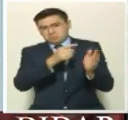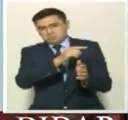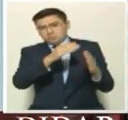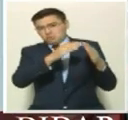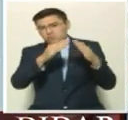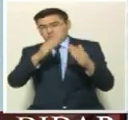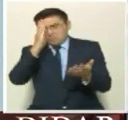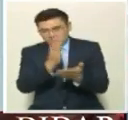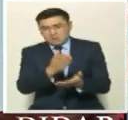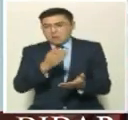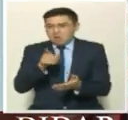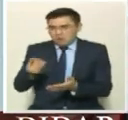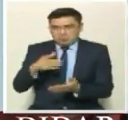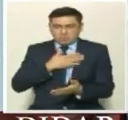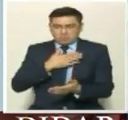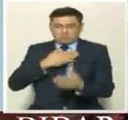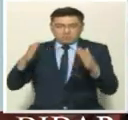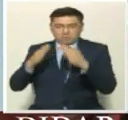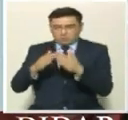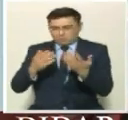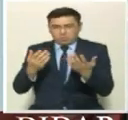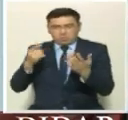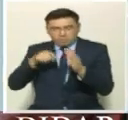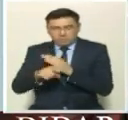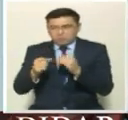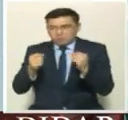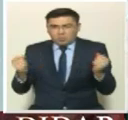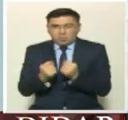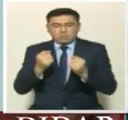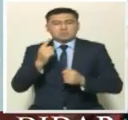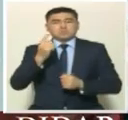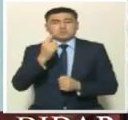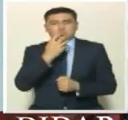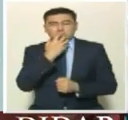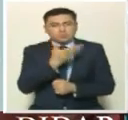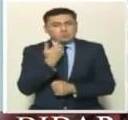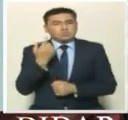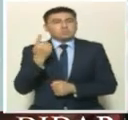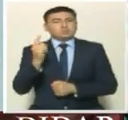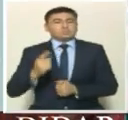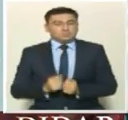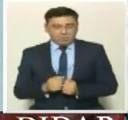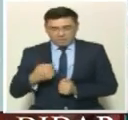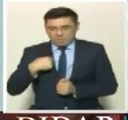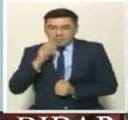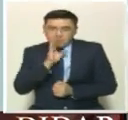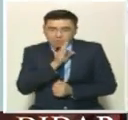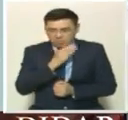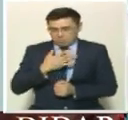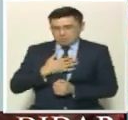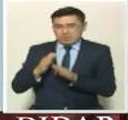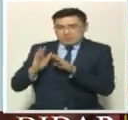неге жоқ? Әне, біз деген тіпті қиналып өлдік. Түнімен бала сиет, бала анам мұрынан боғақ,